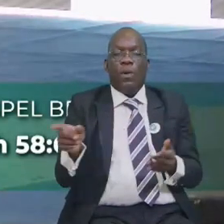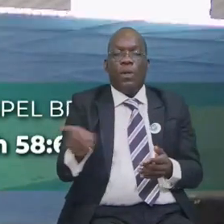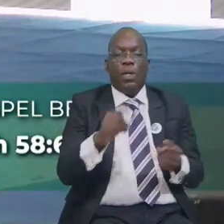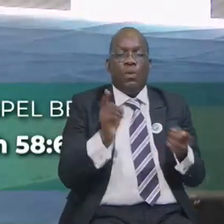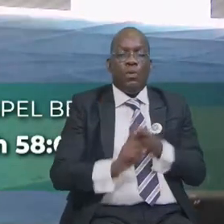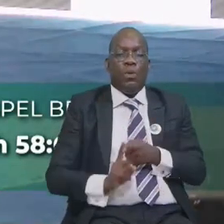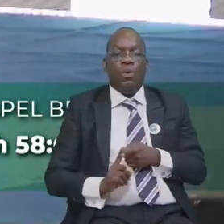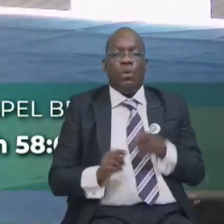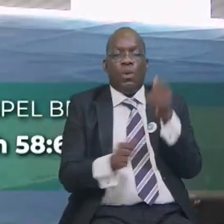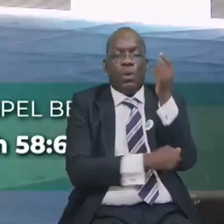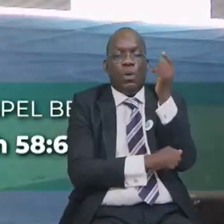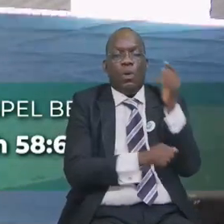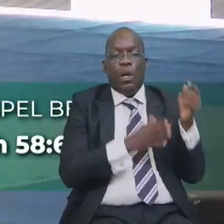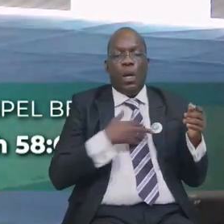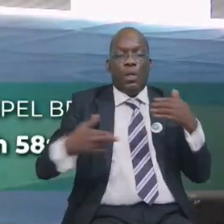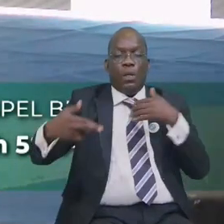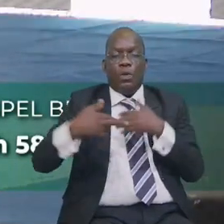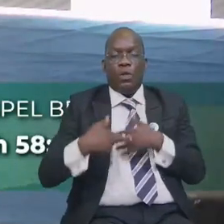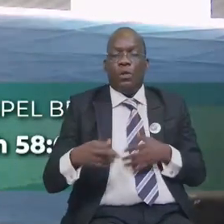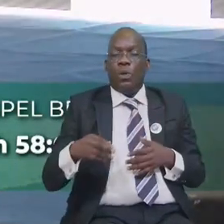et lui rendit